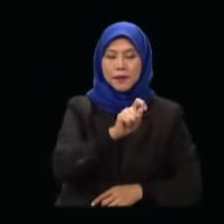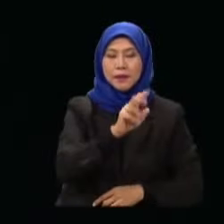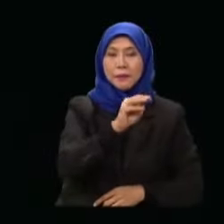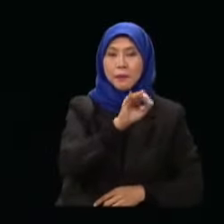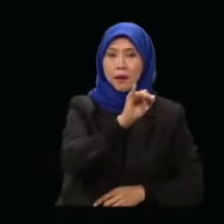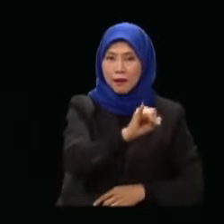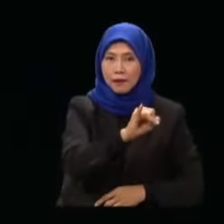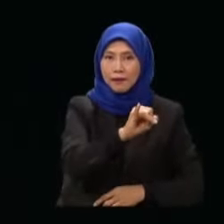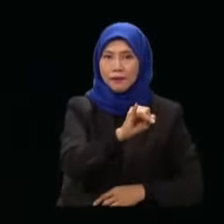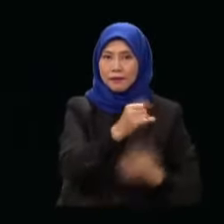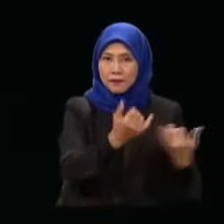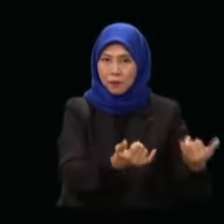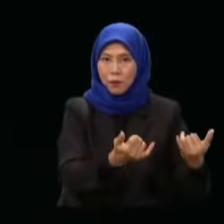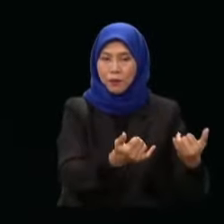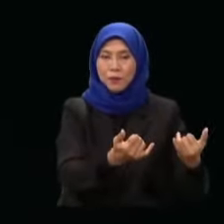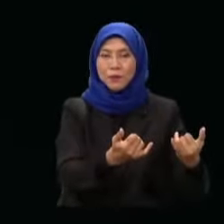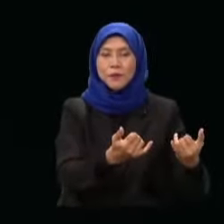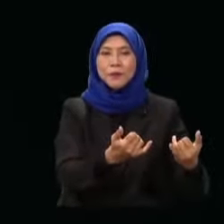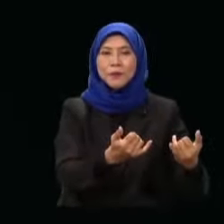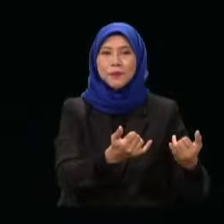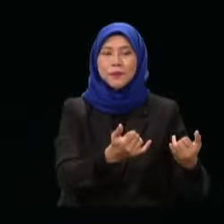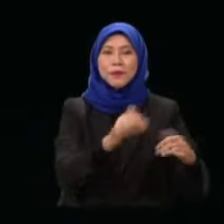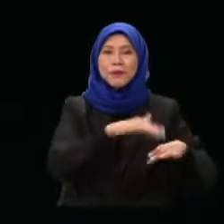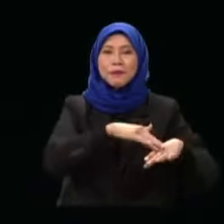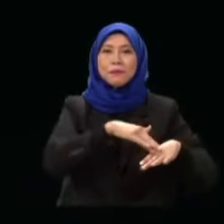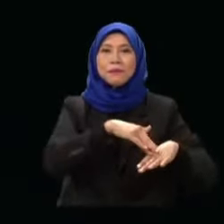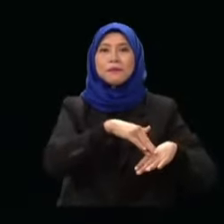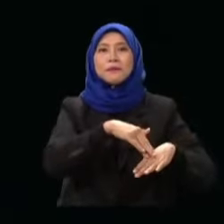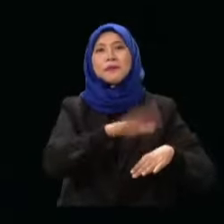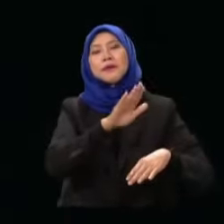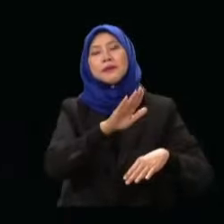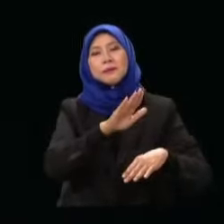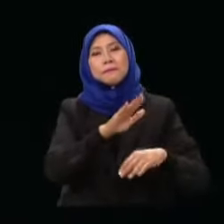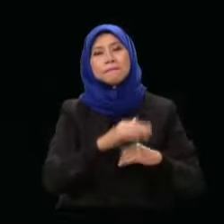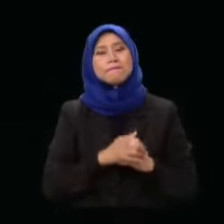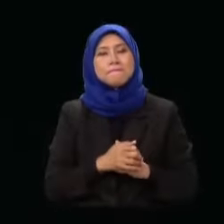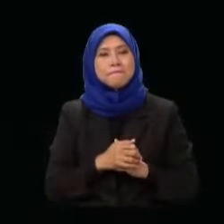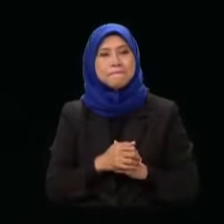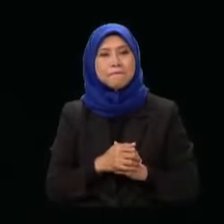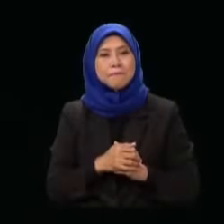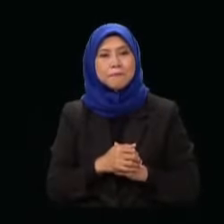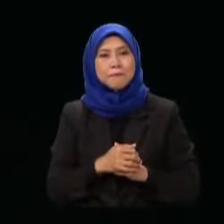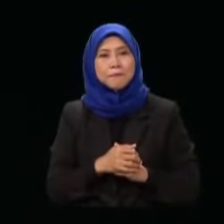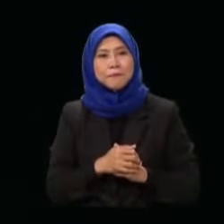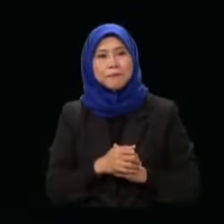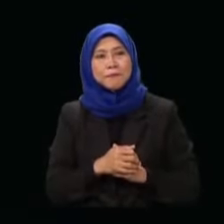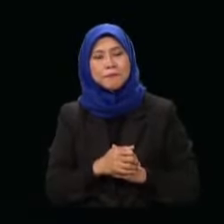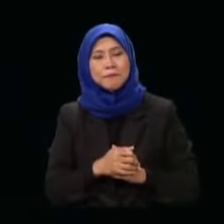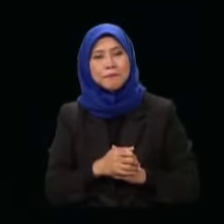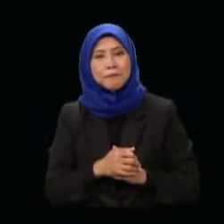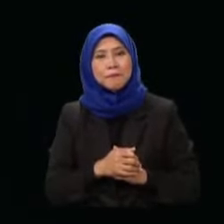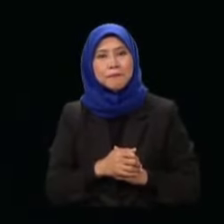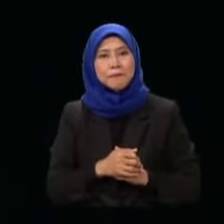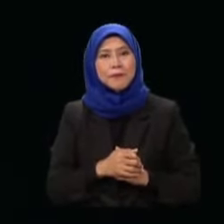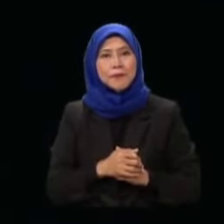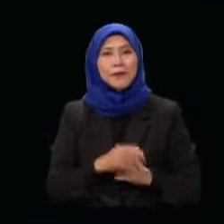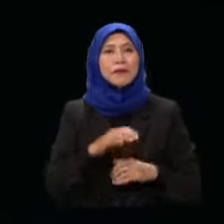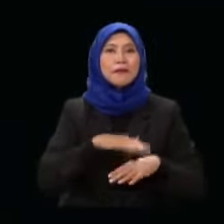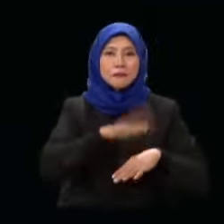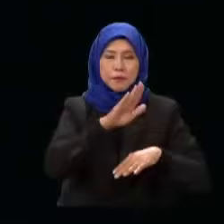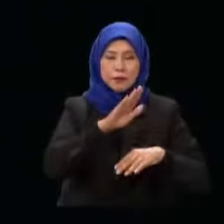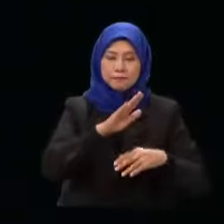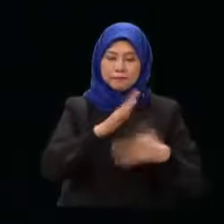kali ini dia lebih lebih dia lebih macam aneka dia lebih bersifat